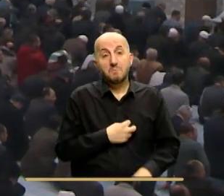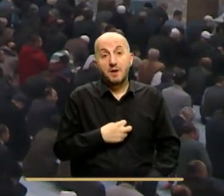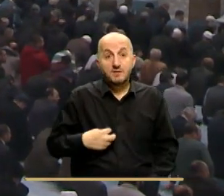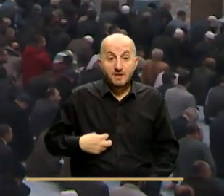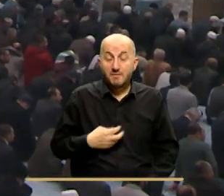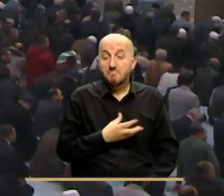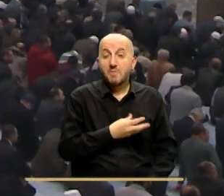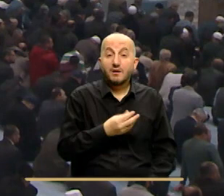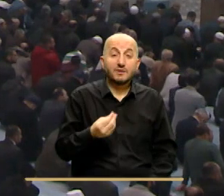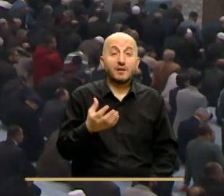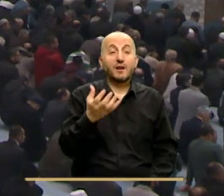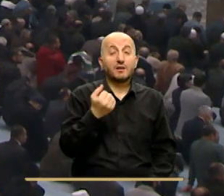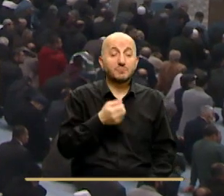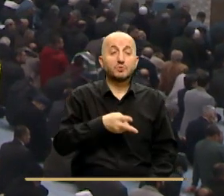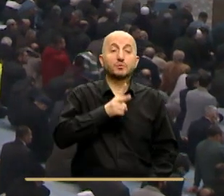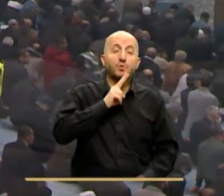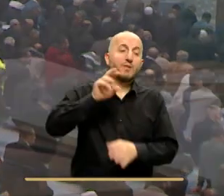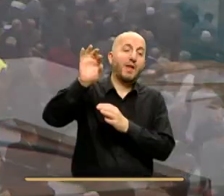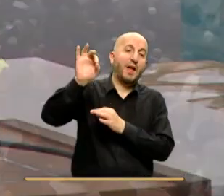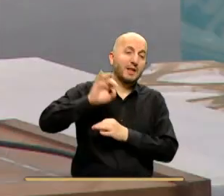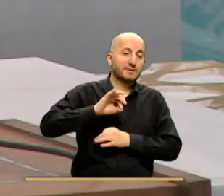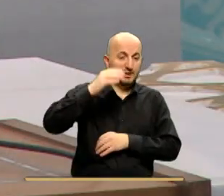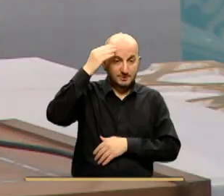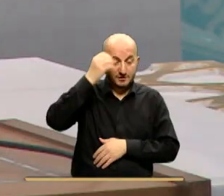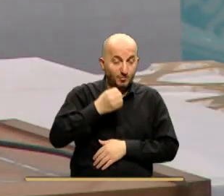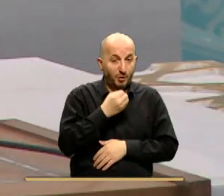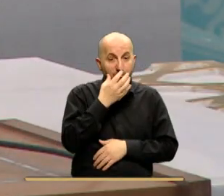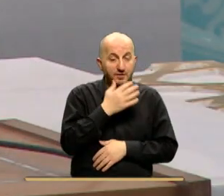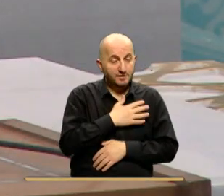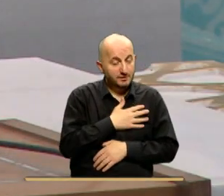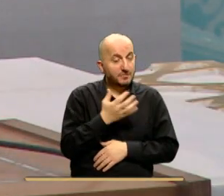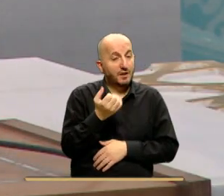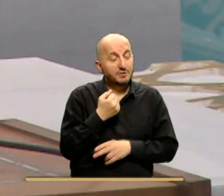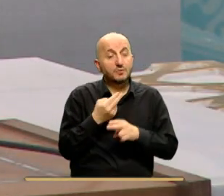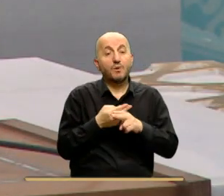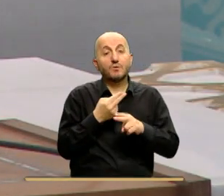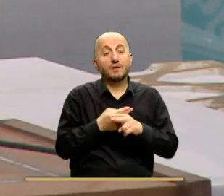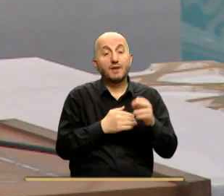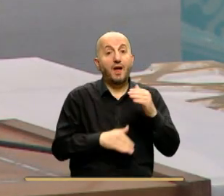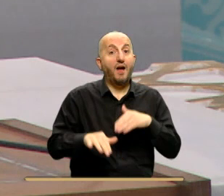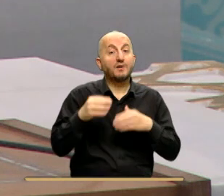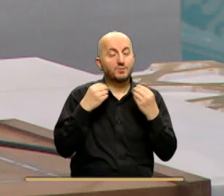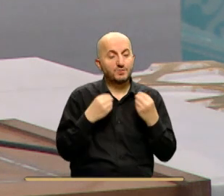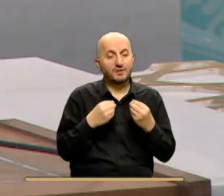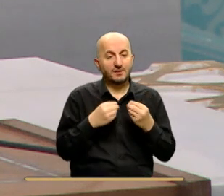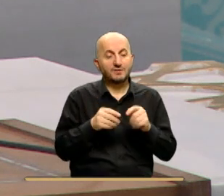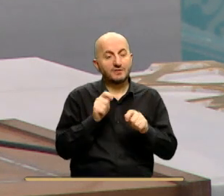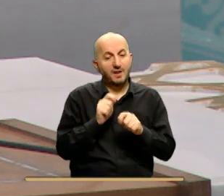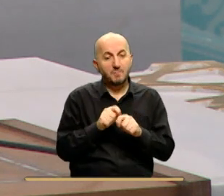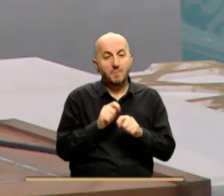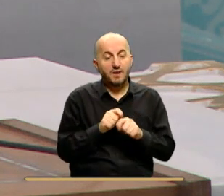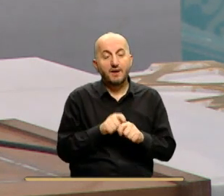peygamberlerden aldığımız ve son elçi Hazreti Muhammed'den aldığımız örneklikle en güzel şekliyle yerine